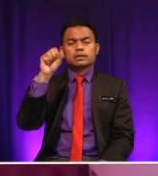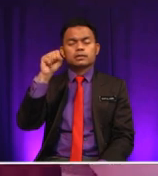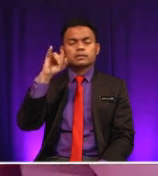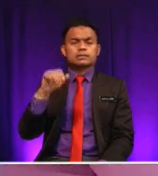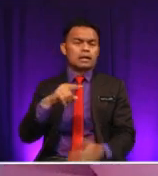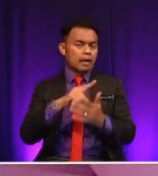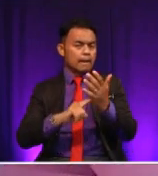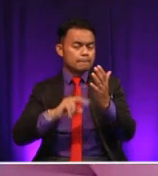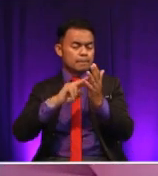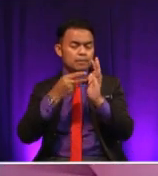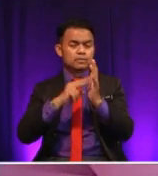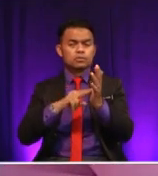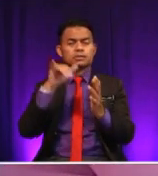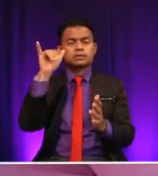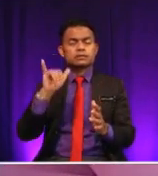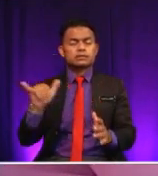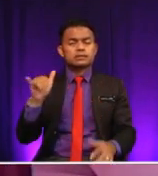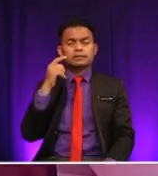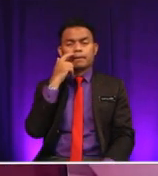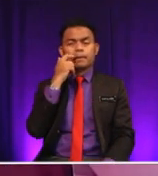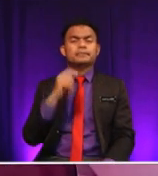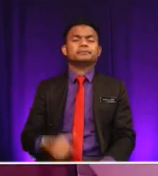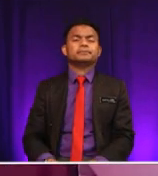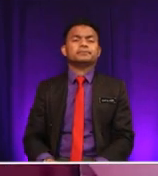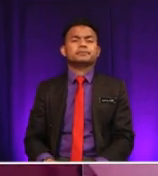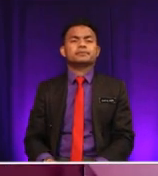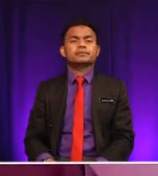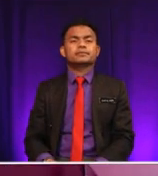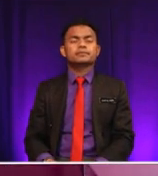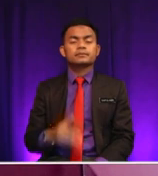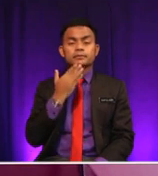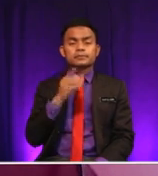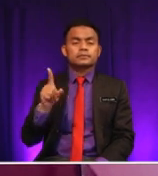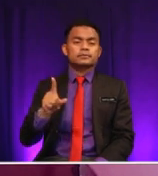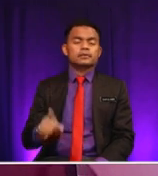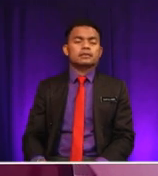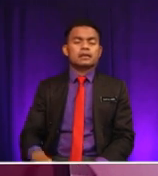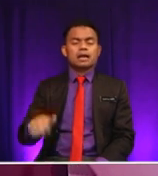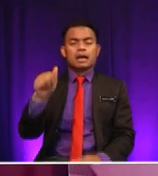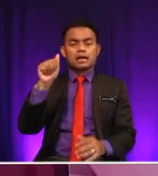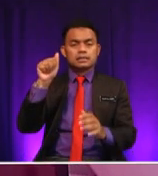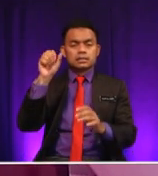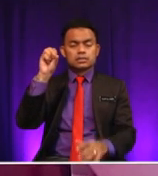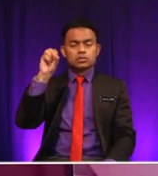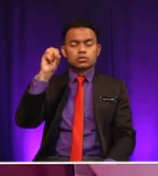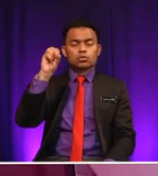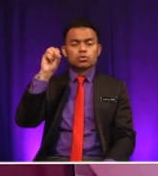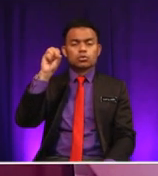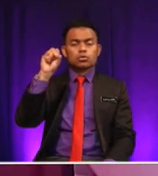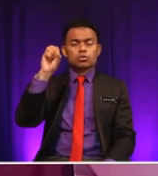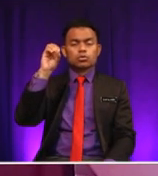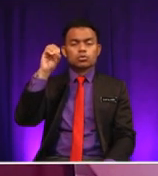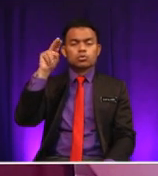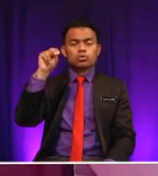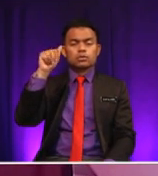asonansial di sini Oke jadi asuransi ini dia merupakan unsur perulangan